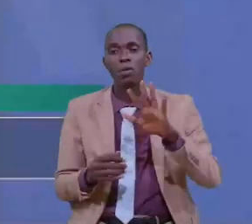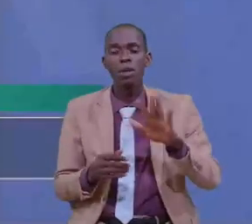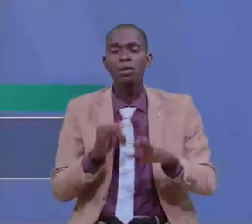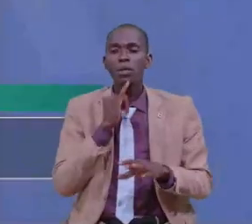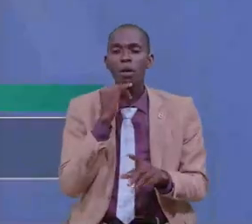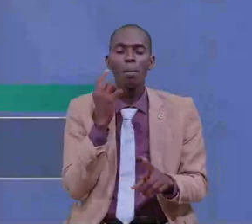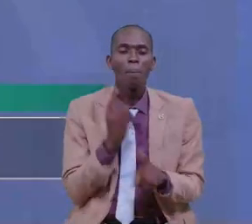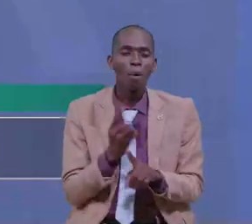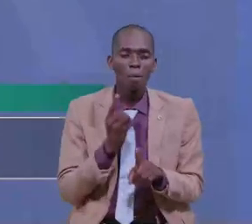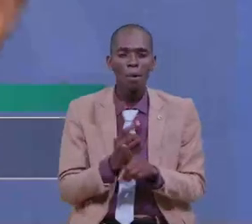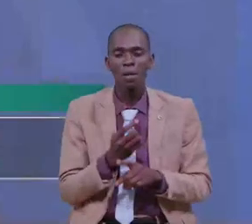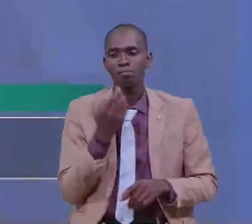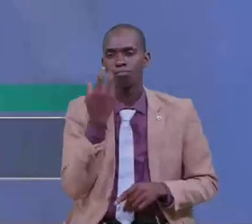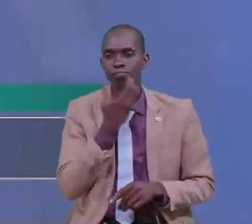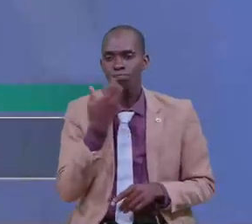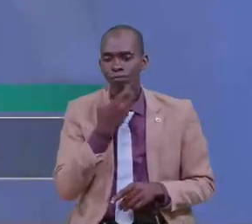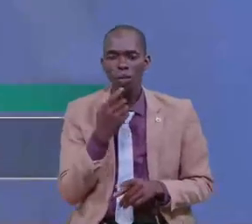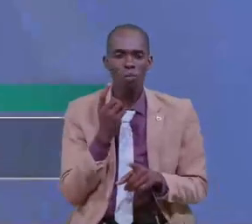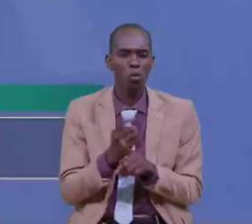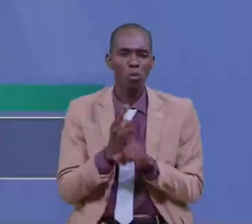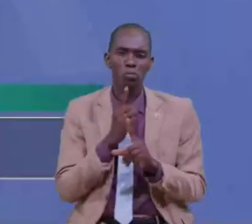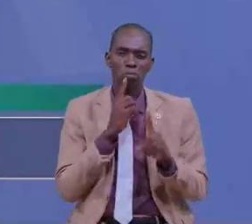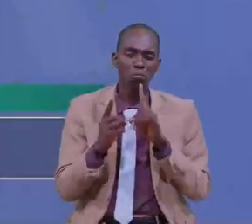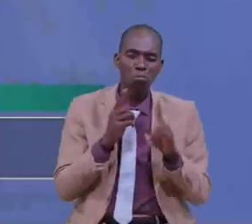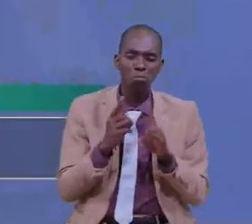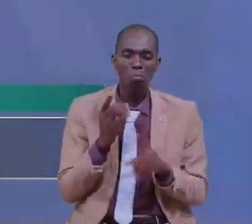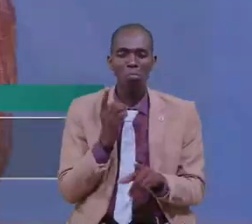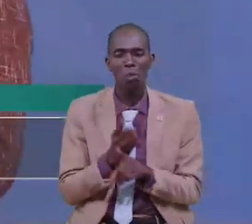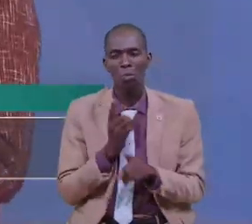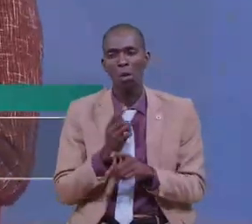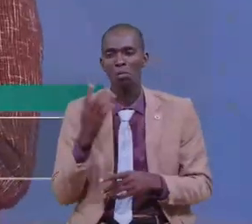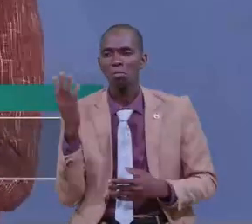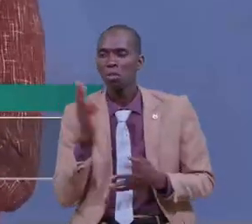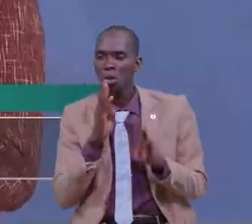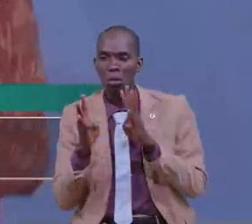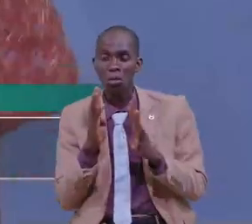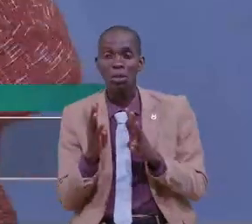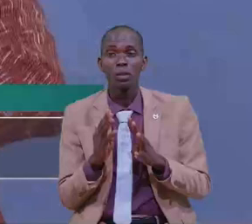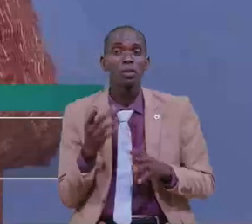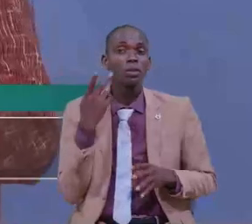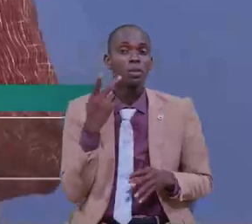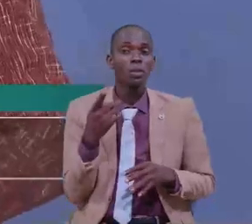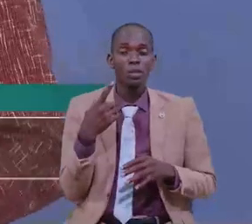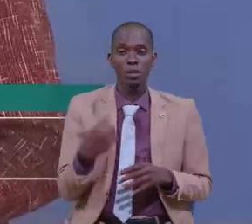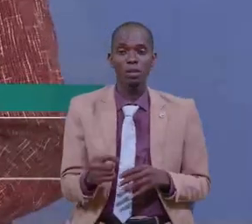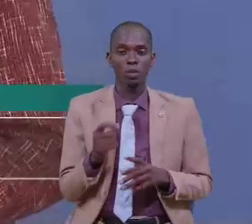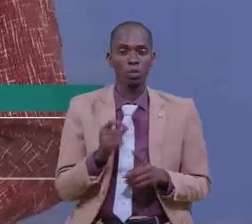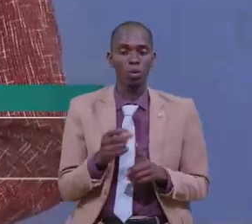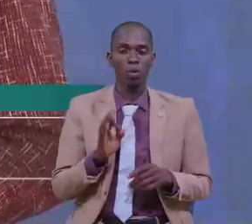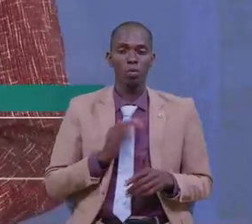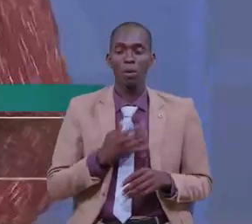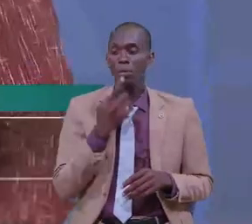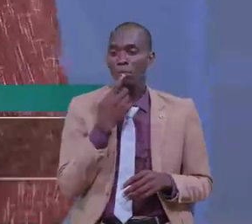les propos justes, très importants, les paroles de nos bouches,